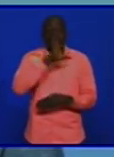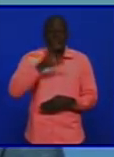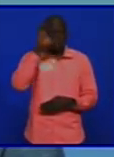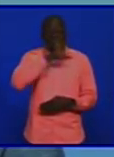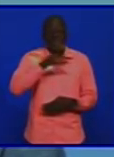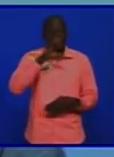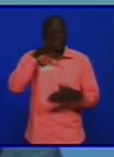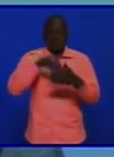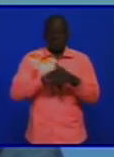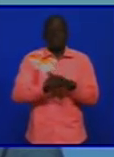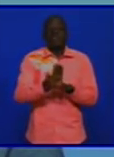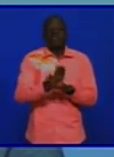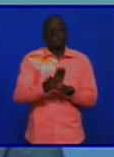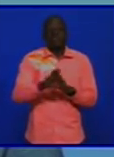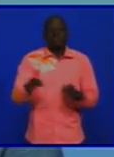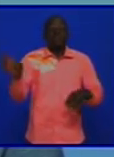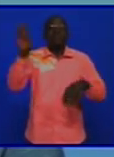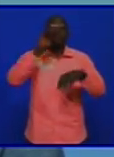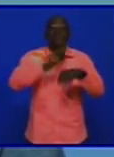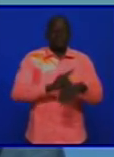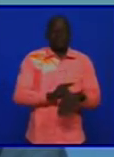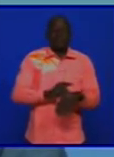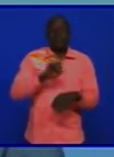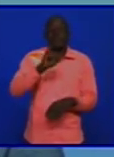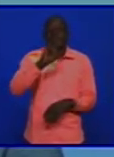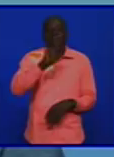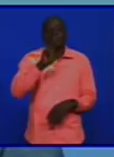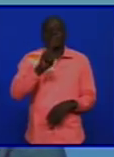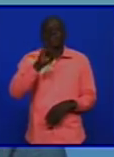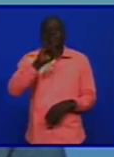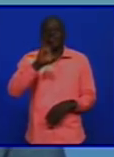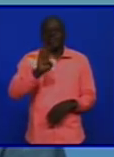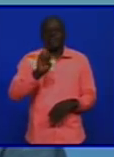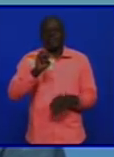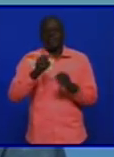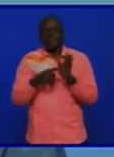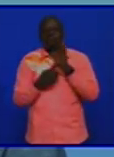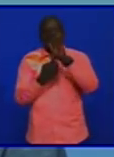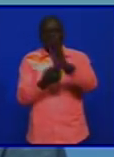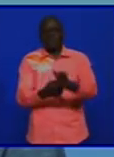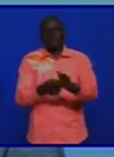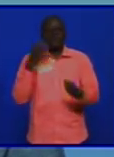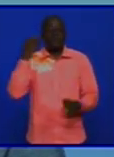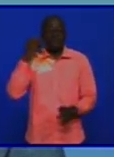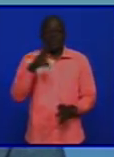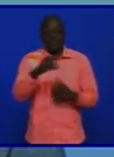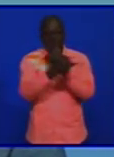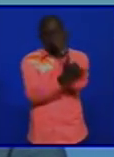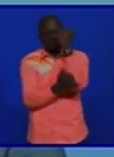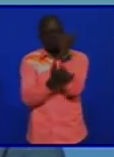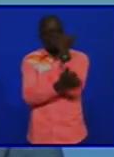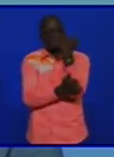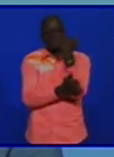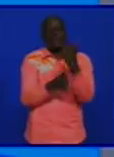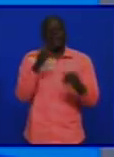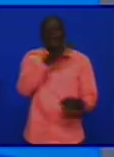la disponibilisation des indices qui montrent le potentiel minier du pays. Et si ces potentiels